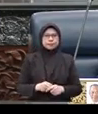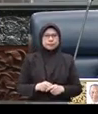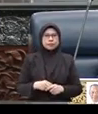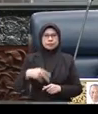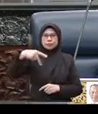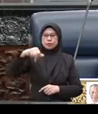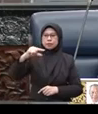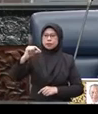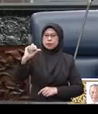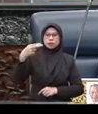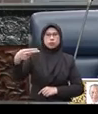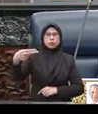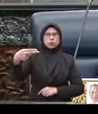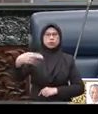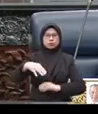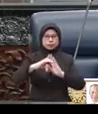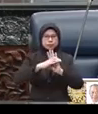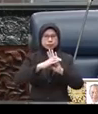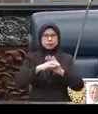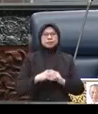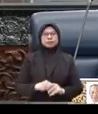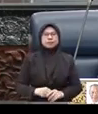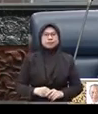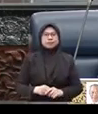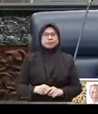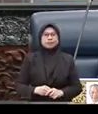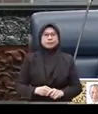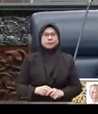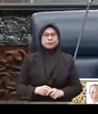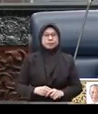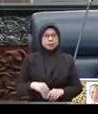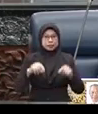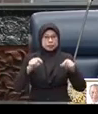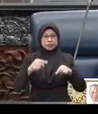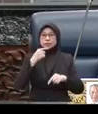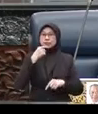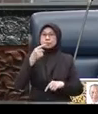sebagai contoh ini yang kita